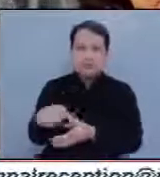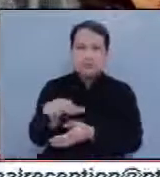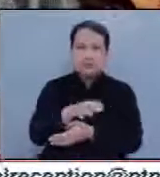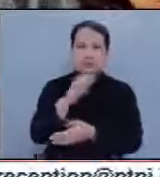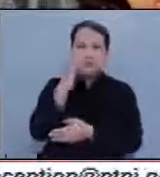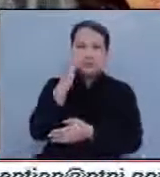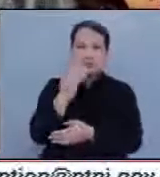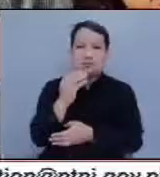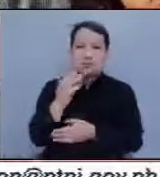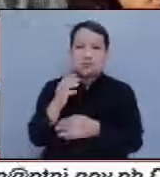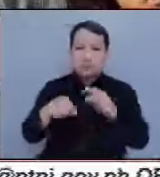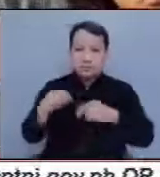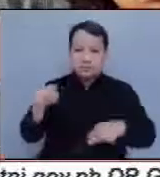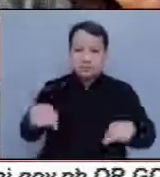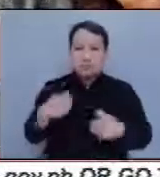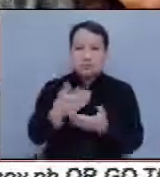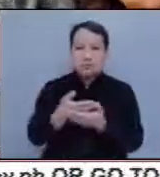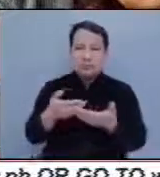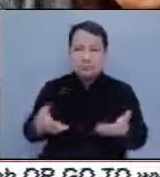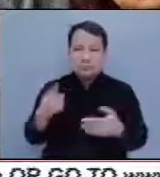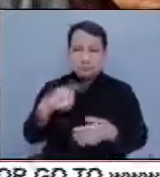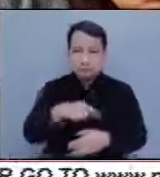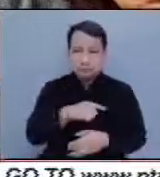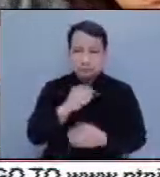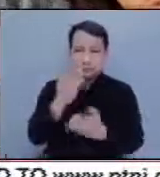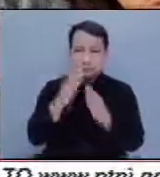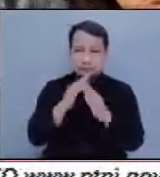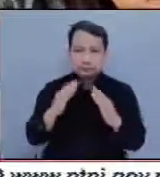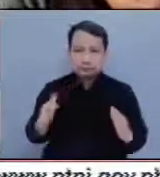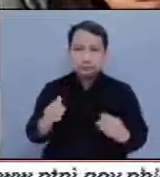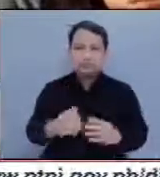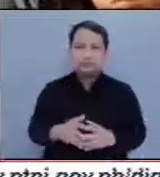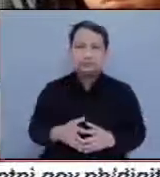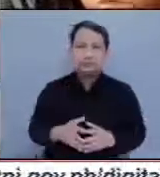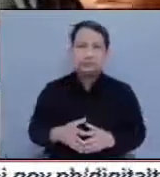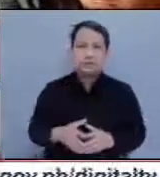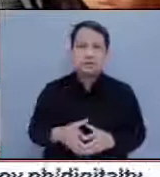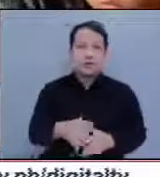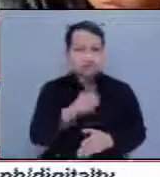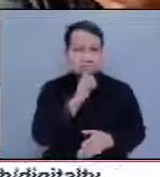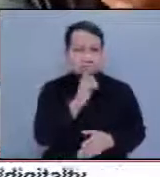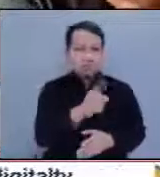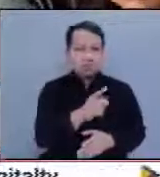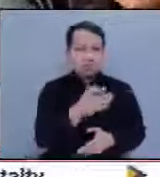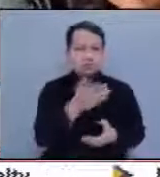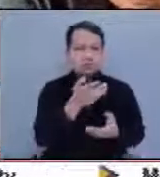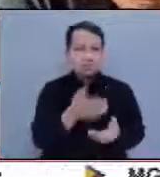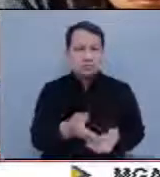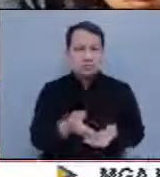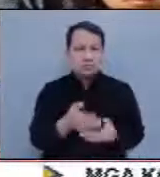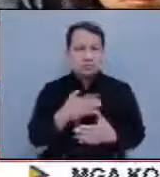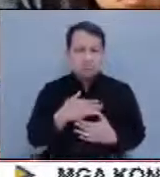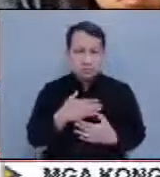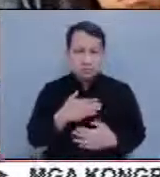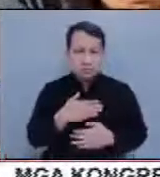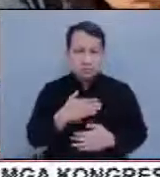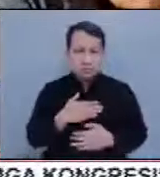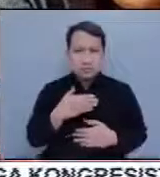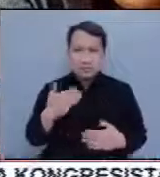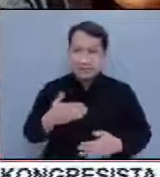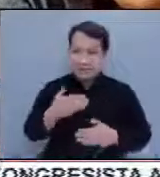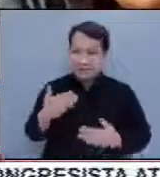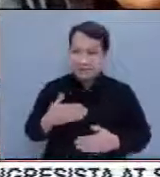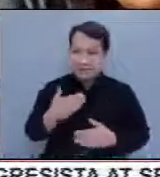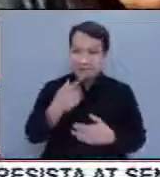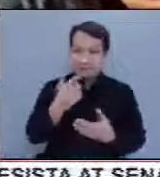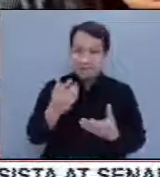ibang gastusin po dito sa bahay. At talaga pong nakakatuwa na nabigyan po namin ng